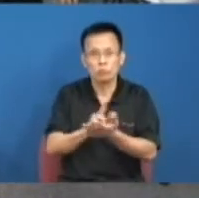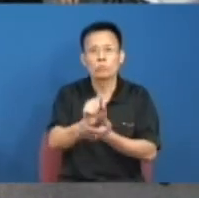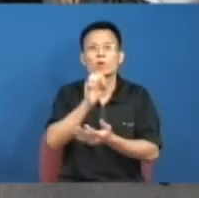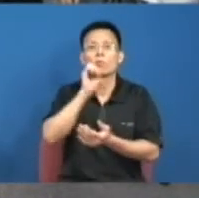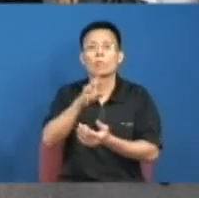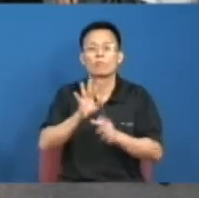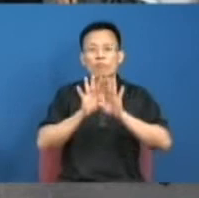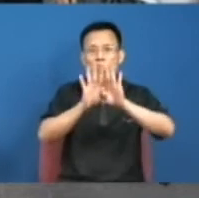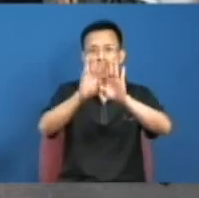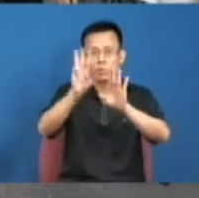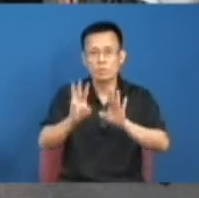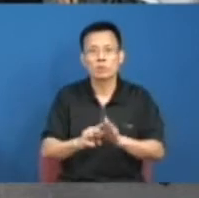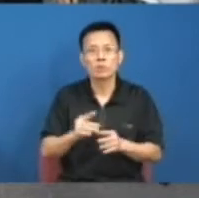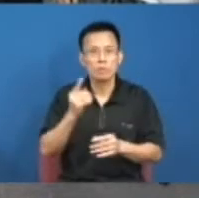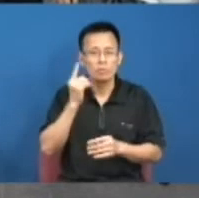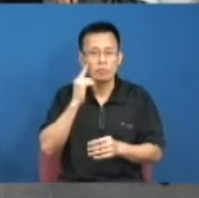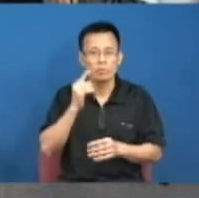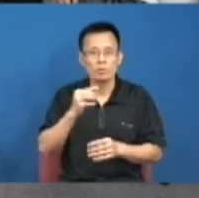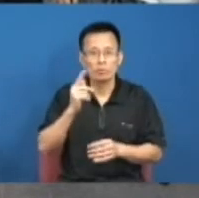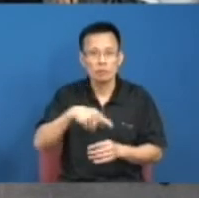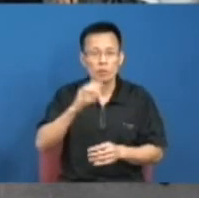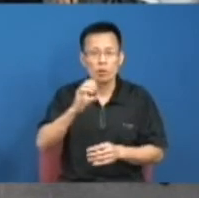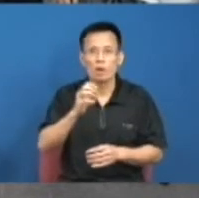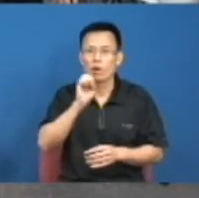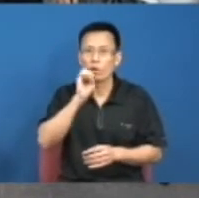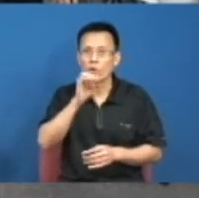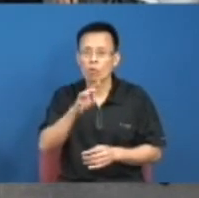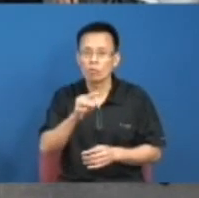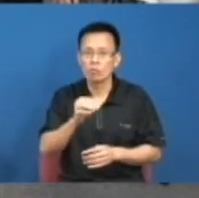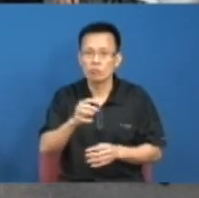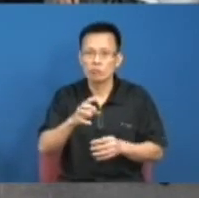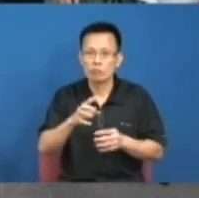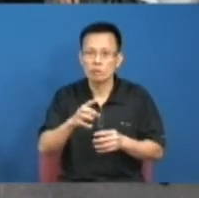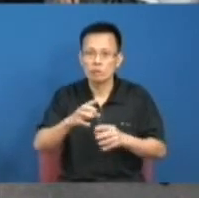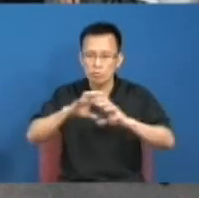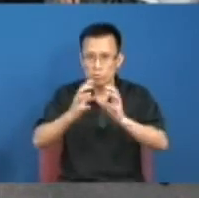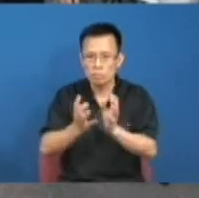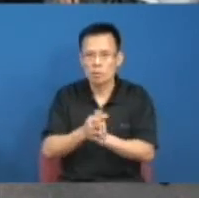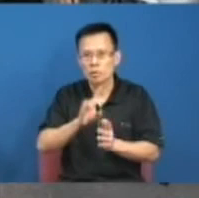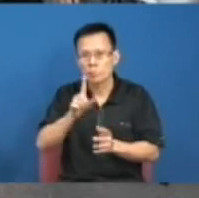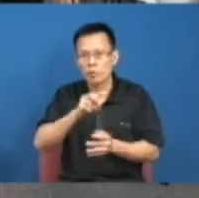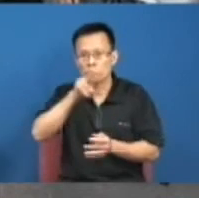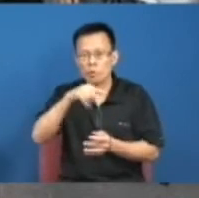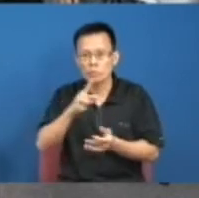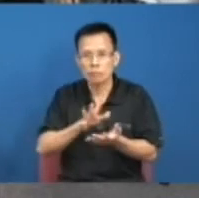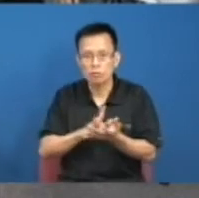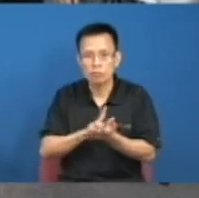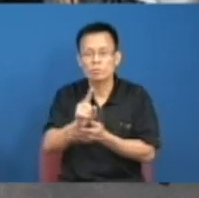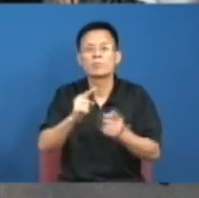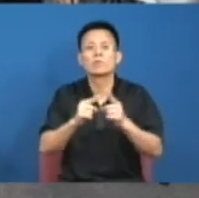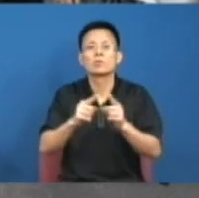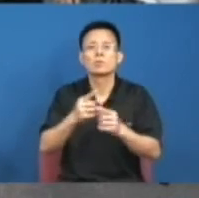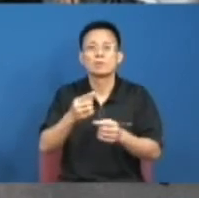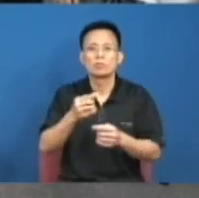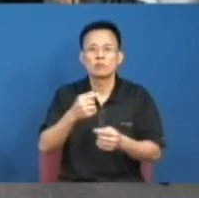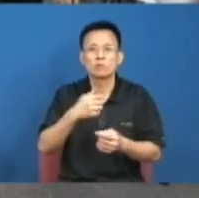水啊。咁啊，或者我想阿 Paul 撮要啊少少啦。咁我哋要關注點樣先可以揾到啲專業嘅人士，留意啲乜嘢？咁重